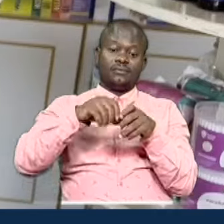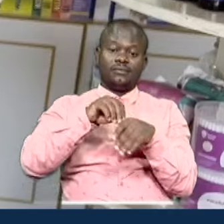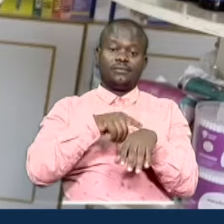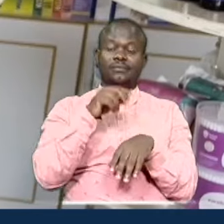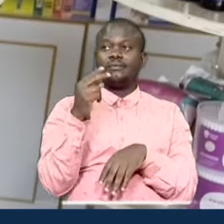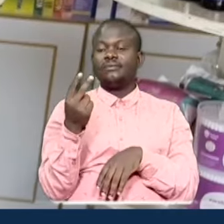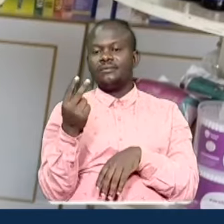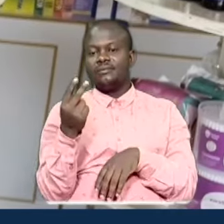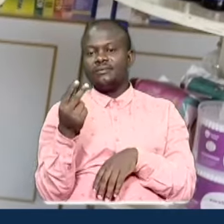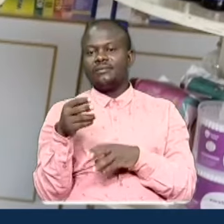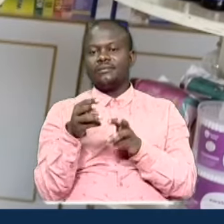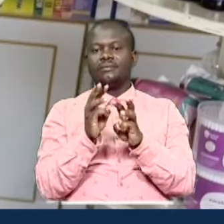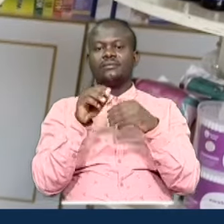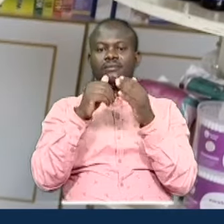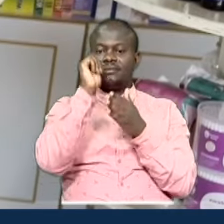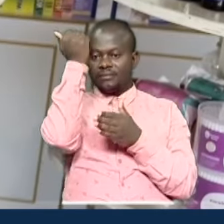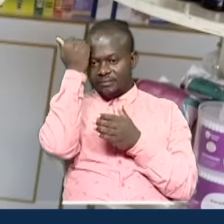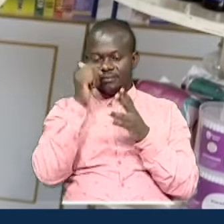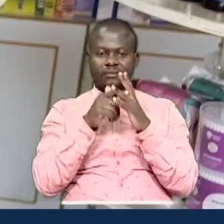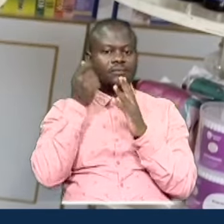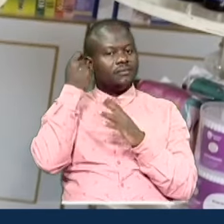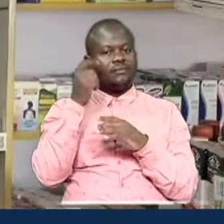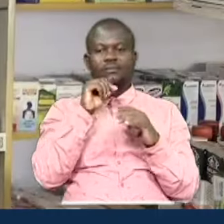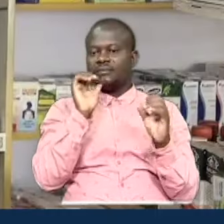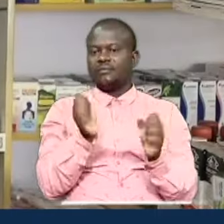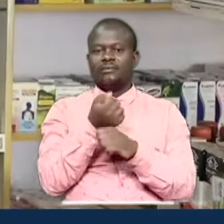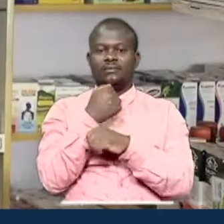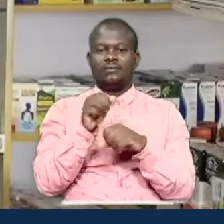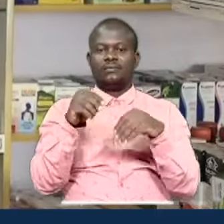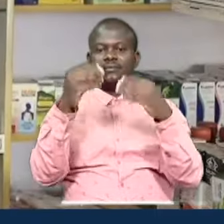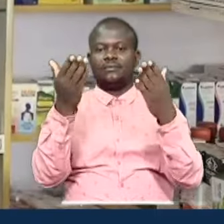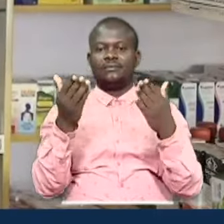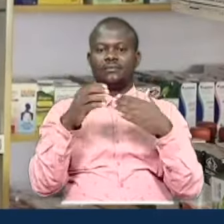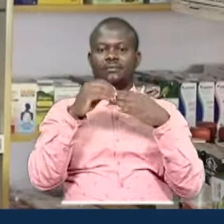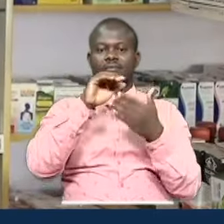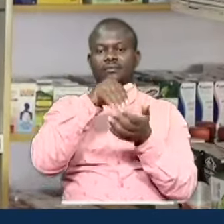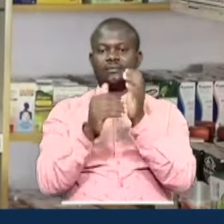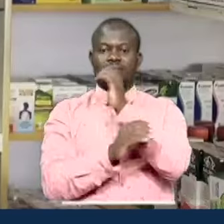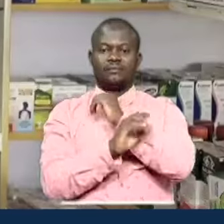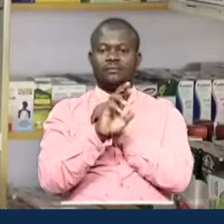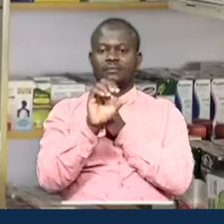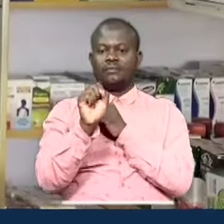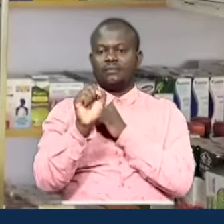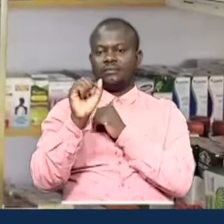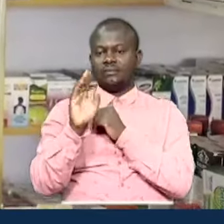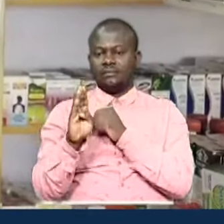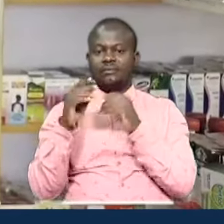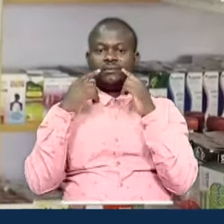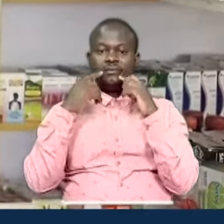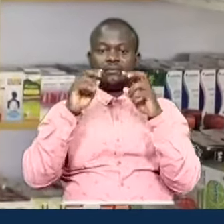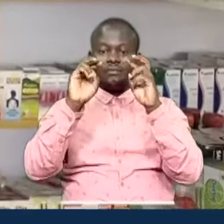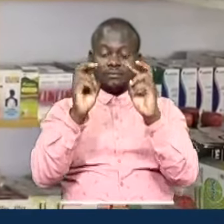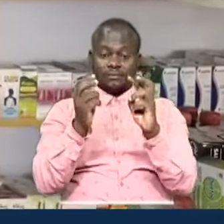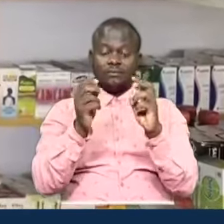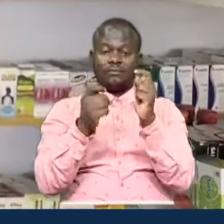inshuro y'uko ubwishingizi butangira umva ntago wawutanga. Ubuyobozi bw'ikigo cy'igihugu cy'ubwiteganyirize RSSB bwatangaje ko